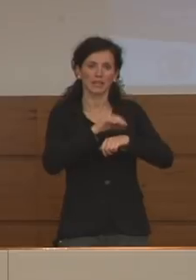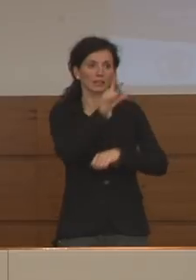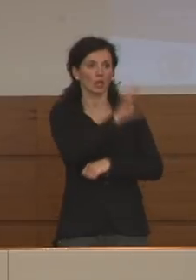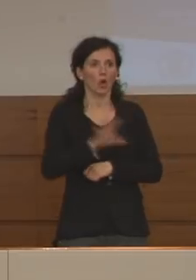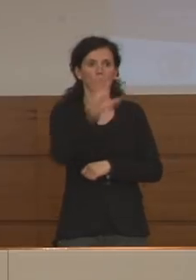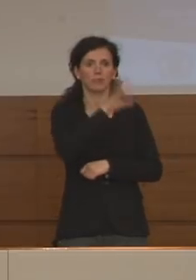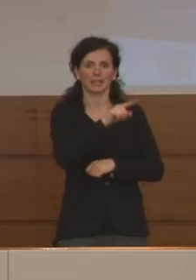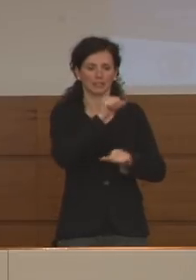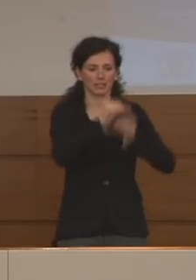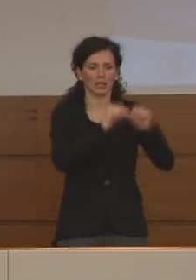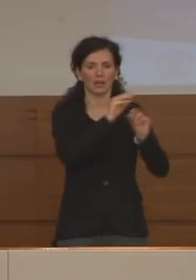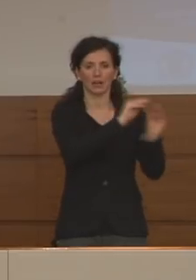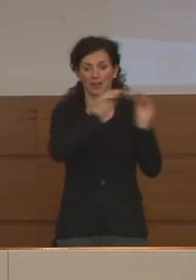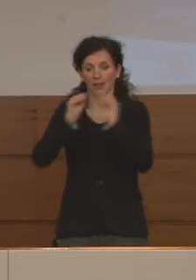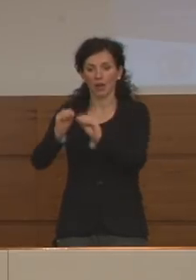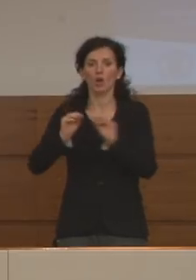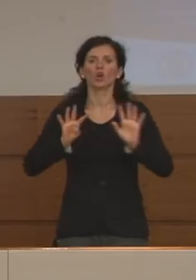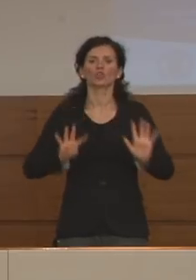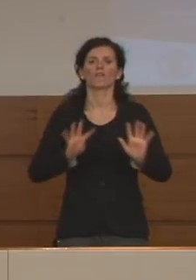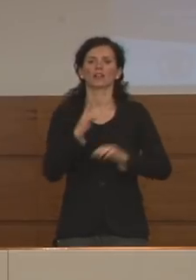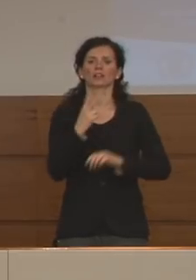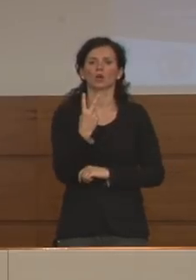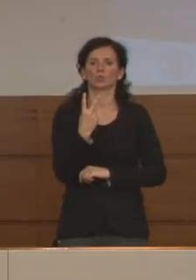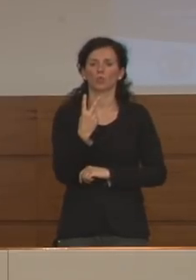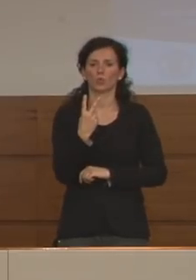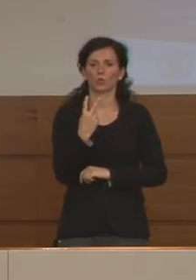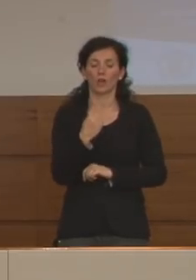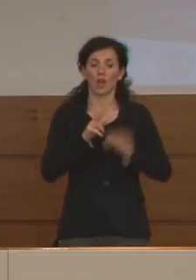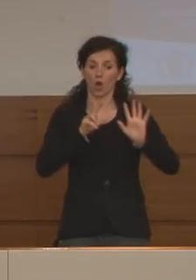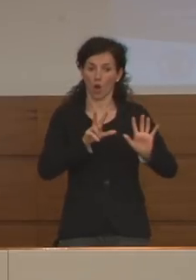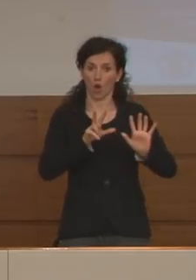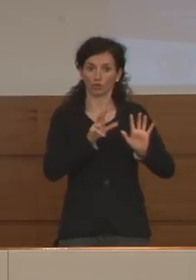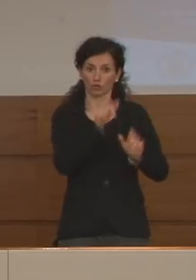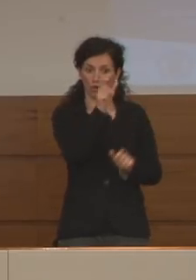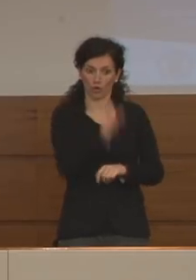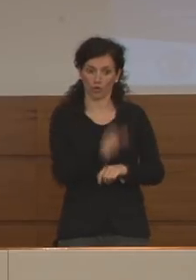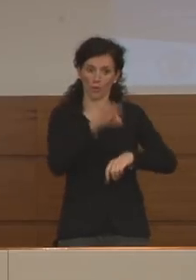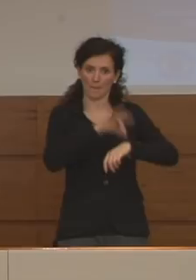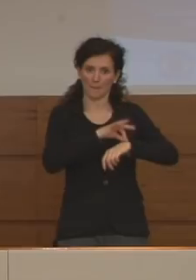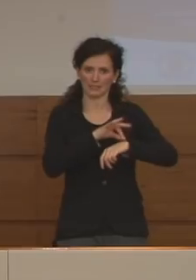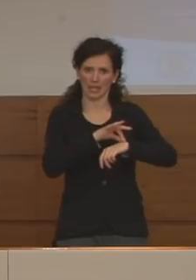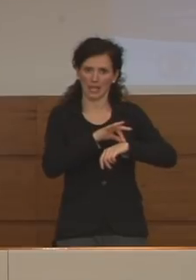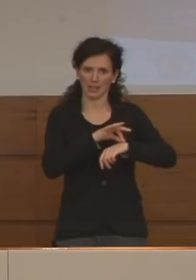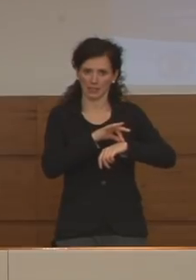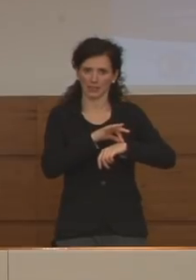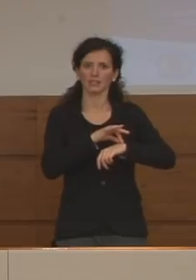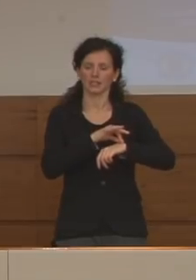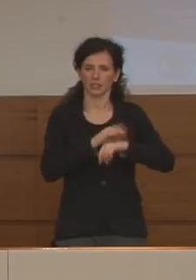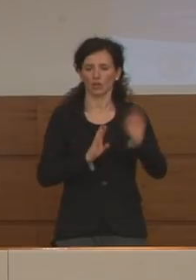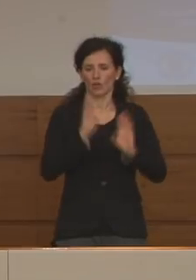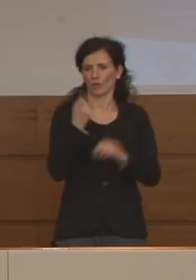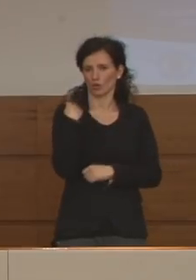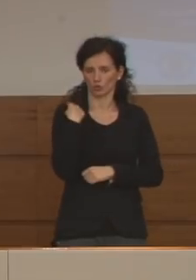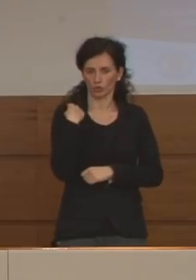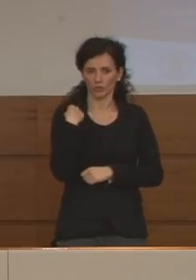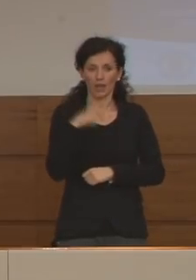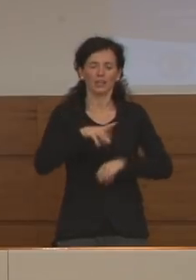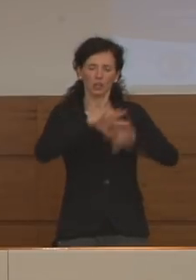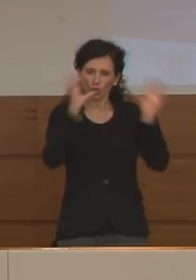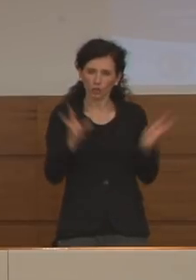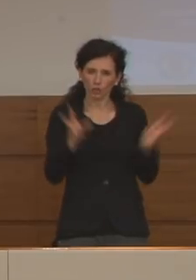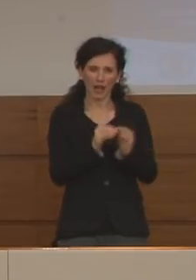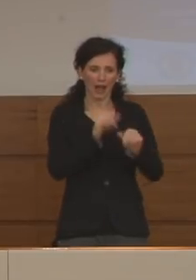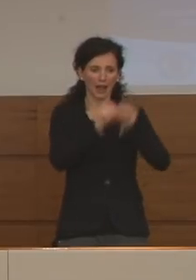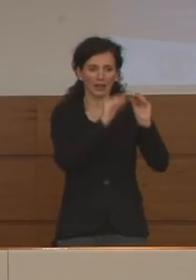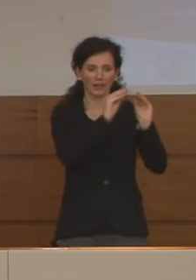sono 92 otto pazienti rispetto a ieri il totale dei pazienti trasferiti e